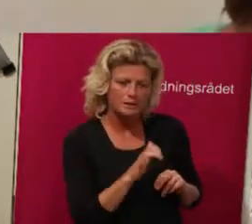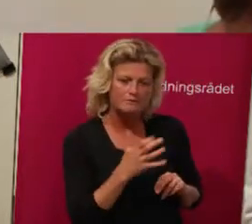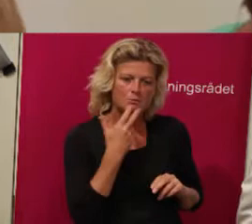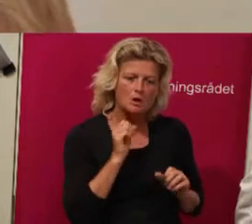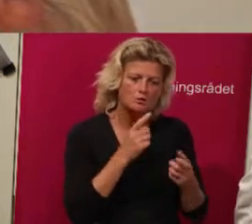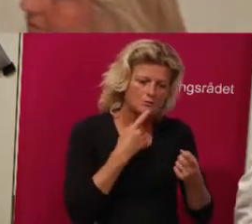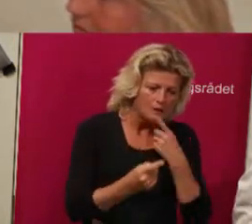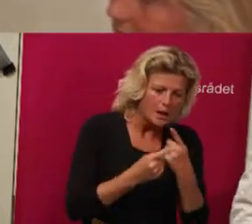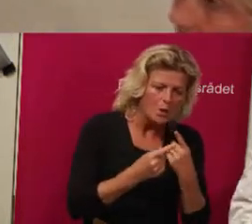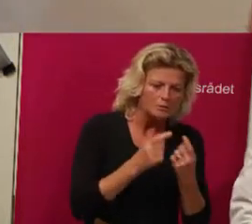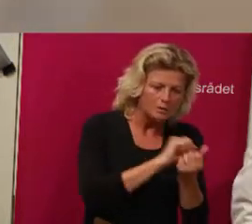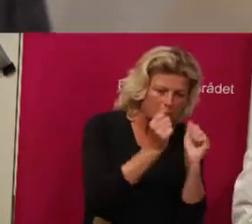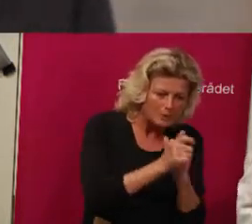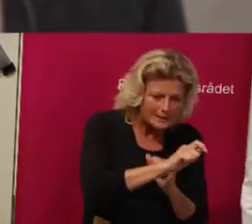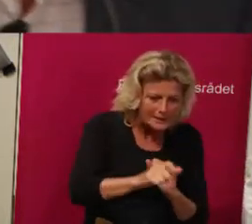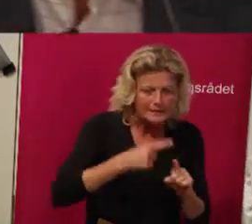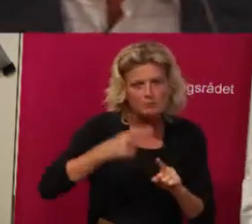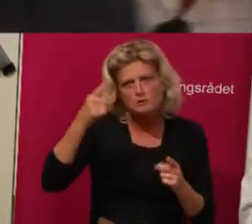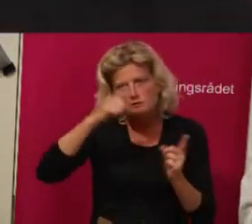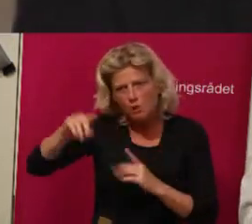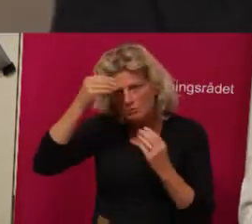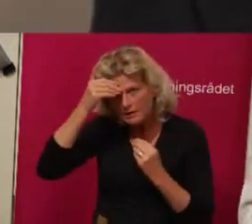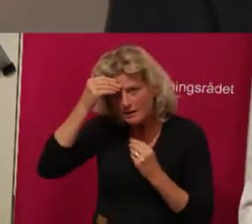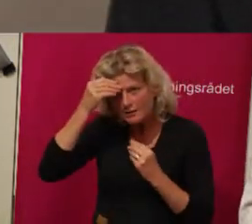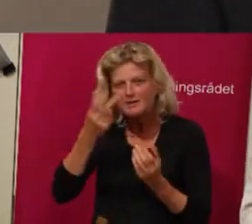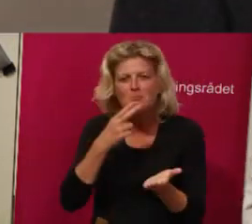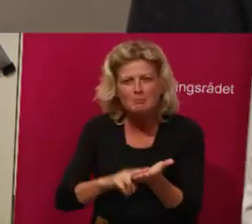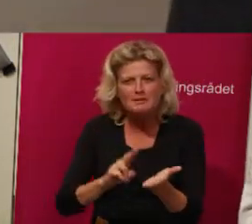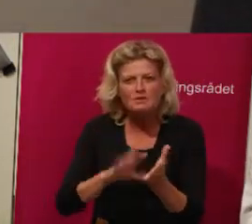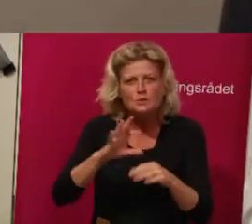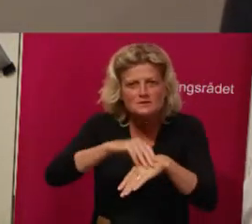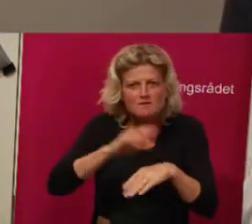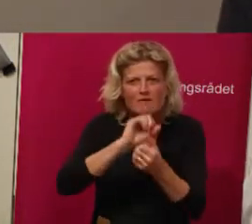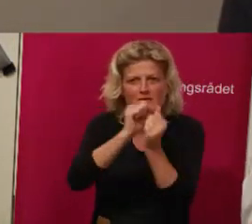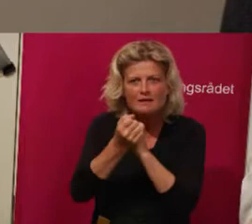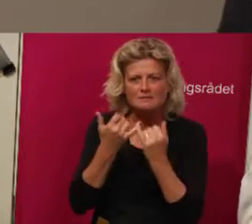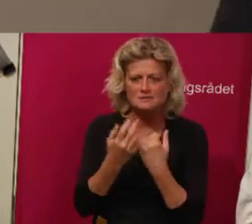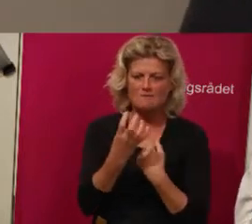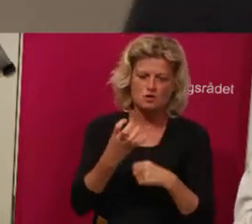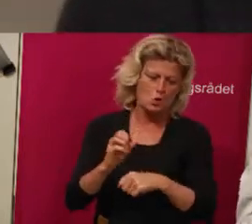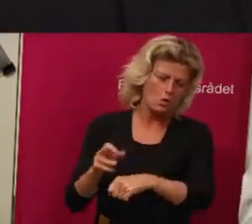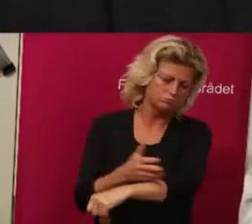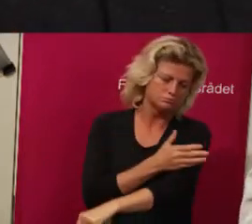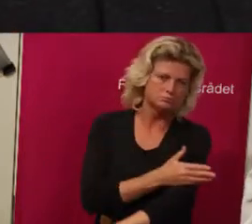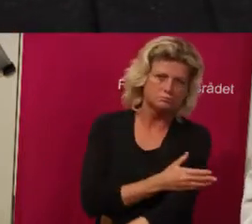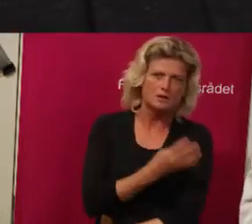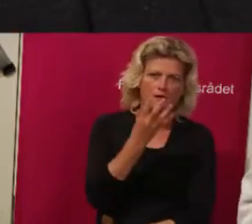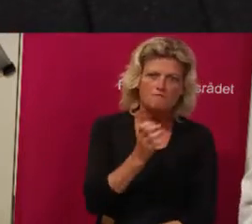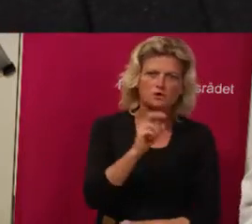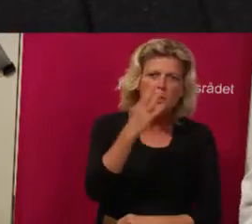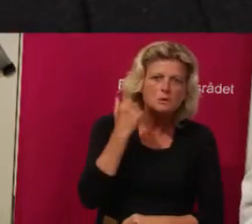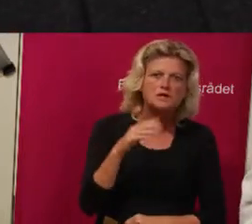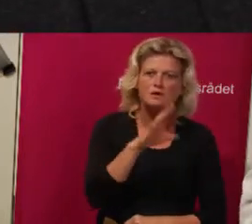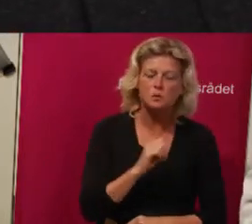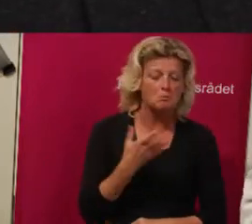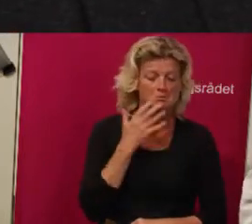Mellan politiker och folkbildning. Och det här säger också något om hur Sverige har förändrats de senaste 30-40 åren. För 40 år sedan så hade